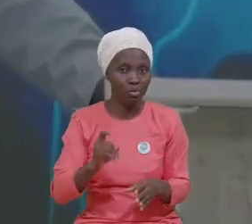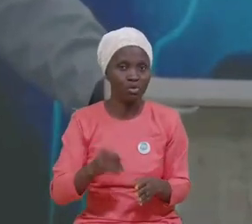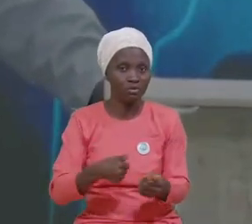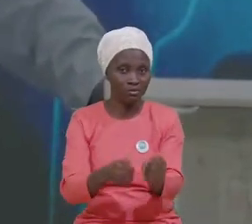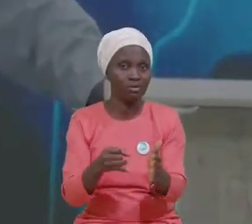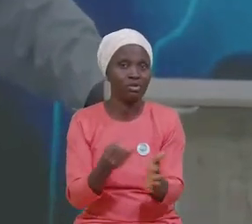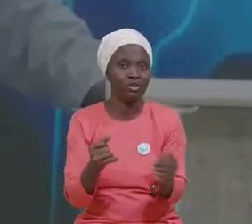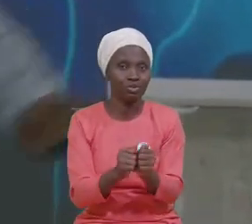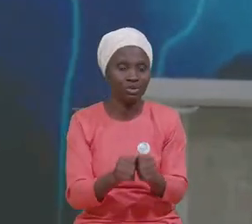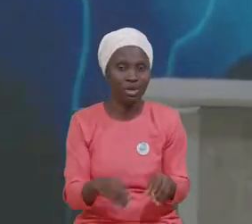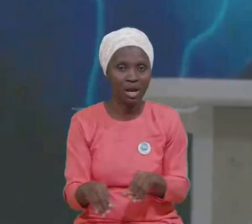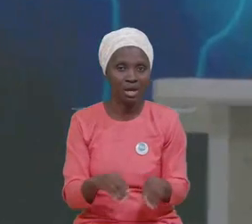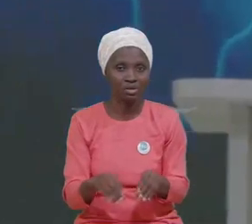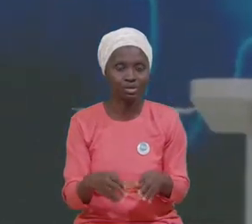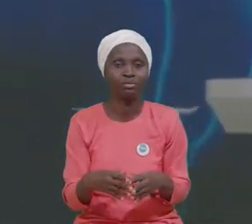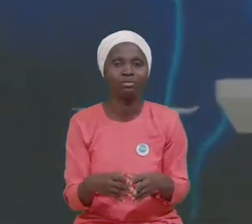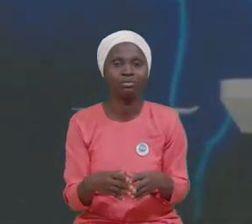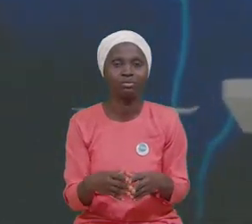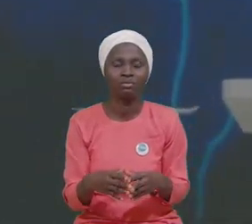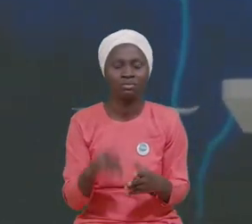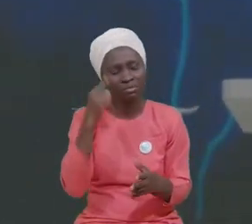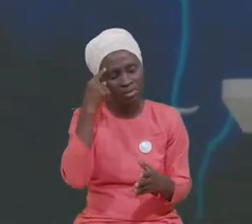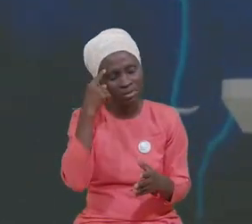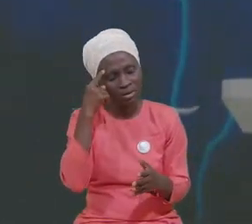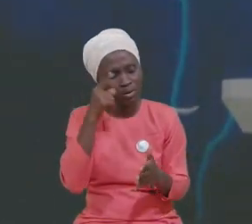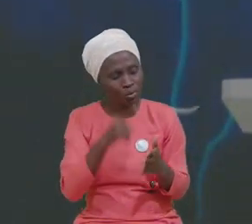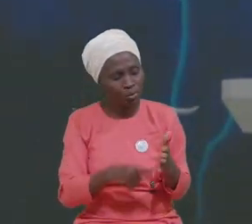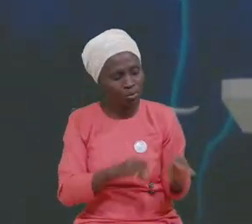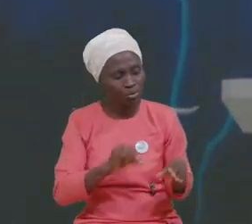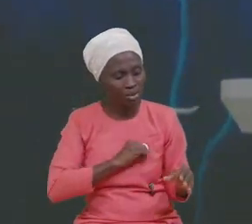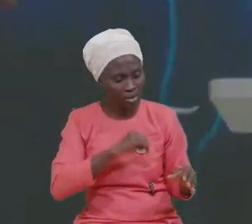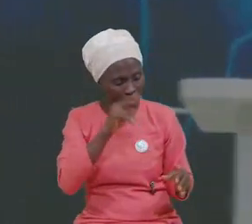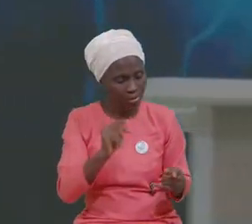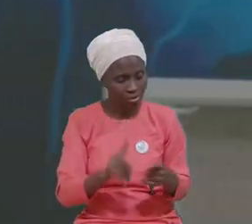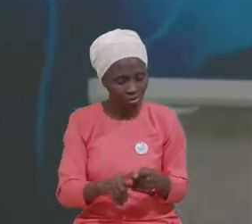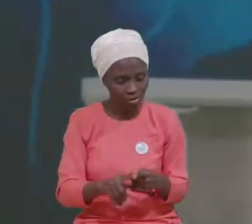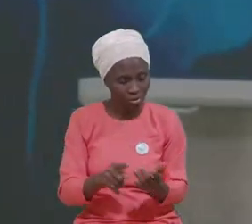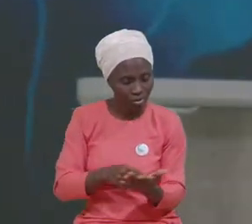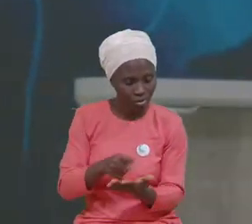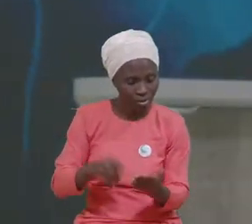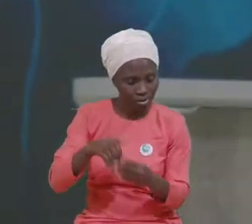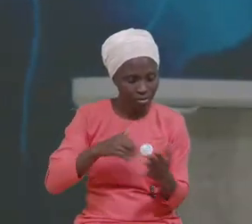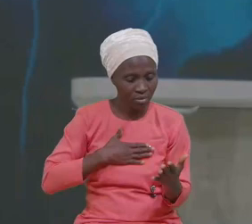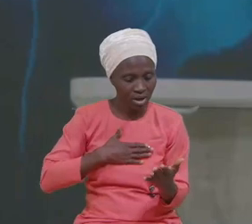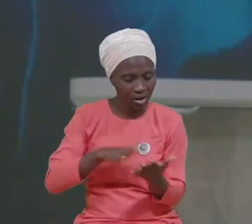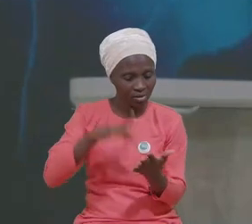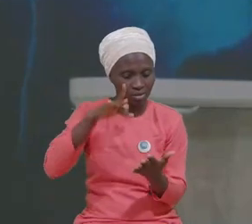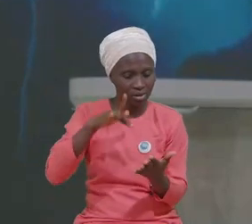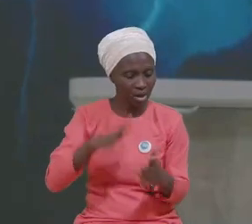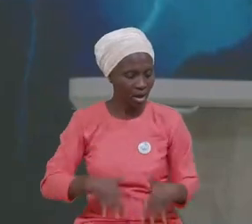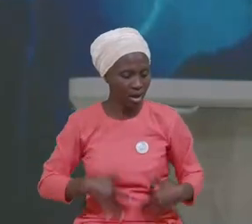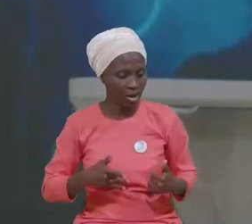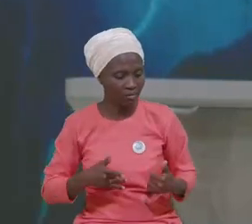ça d'une action. Qu'est-ce qu'il me faut ajuster dans ma vie en tant qu'élève? Qu'est-ce qu'il faut